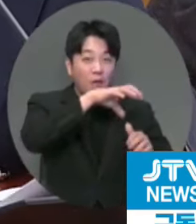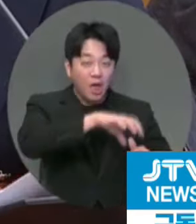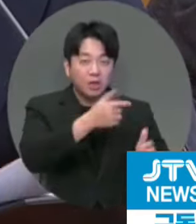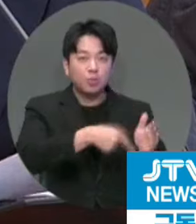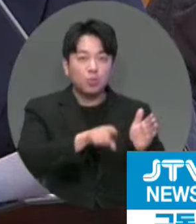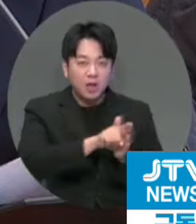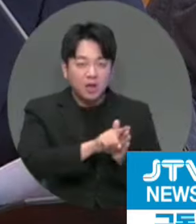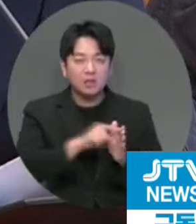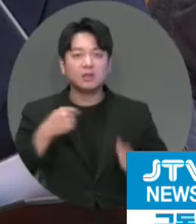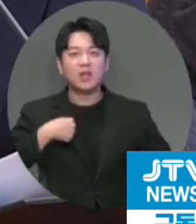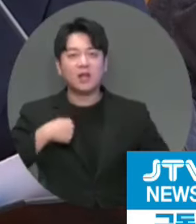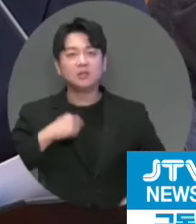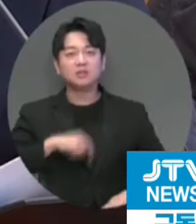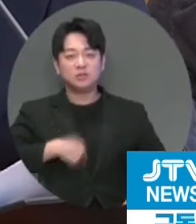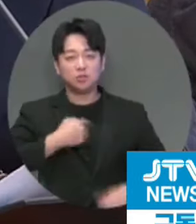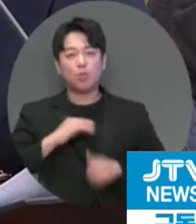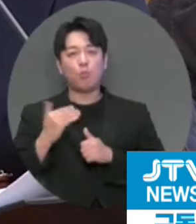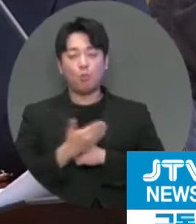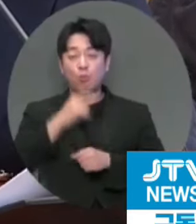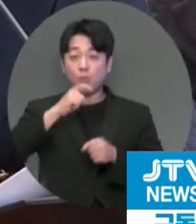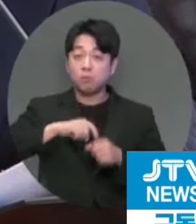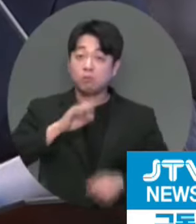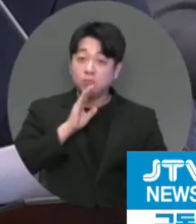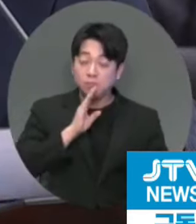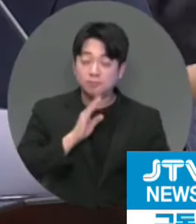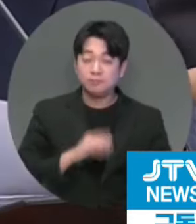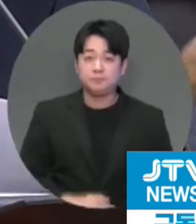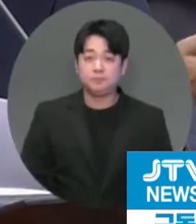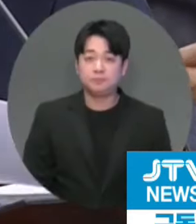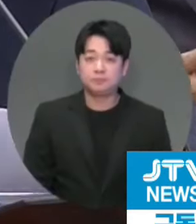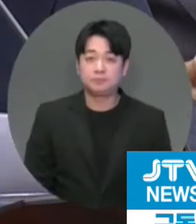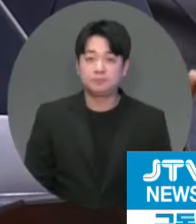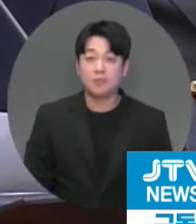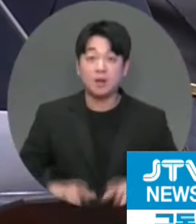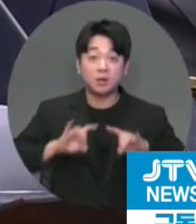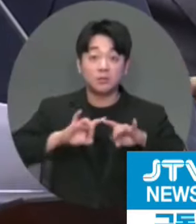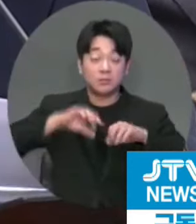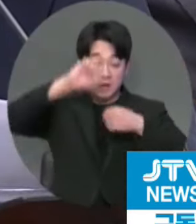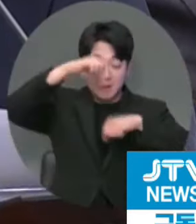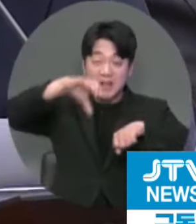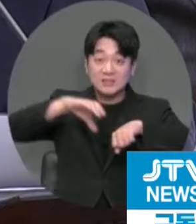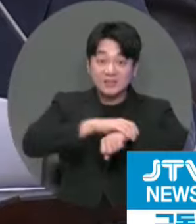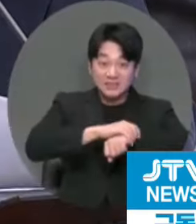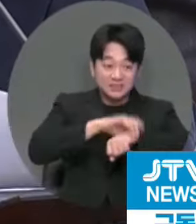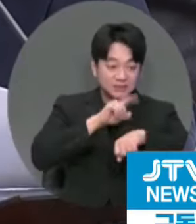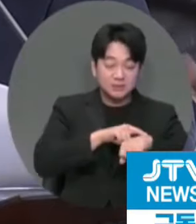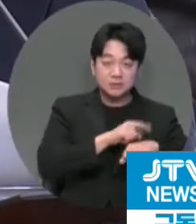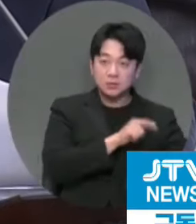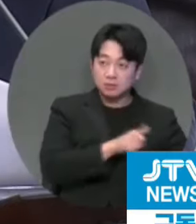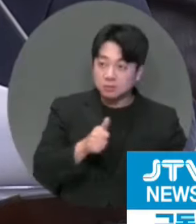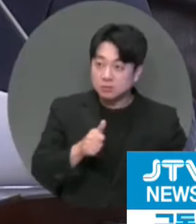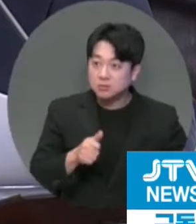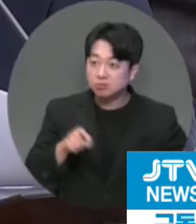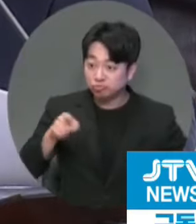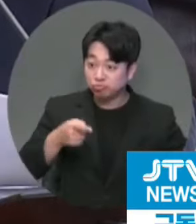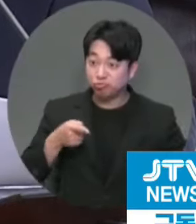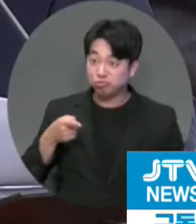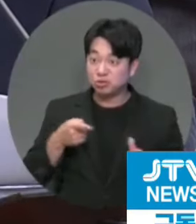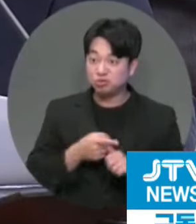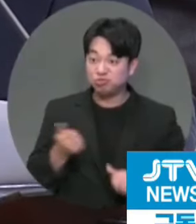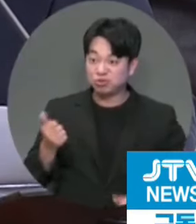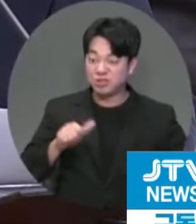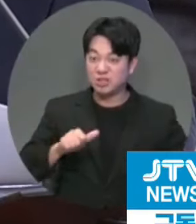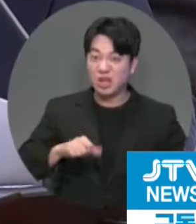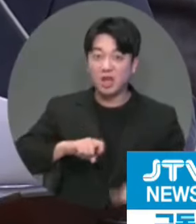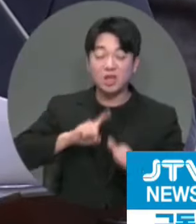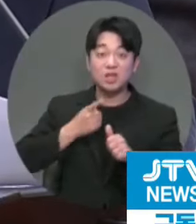위험에 처해 있습니다. 전자발찌 찬 사람이 와서 협박하는 내용도 있습니까? 네, 있습니다. 어떻게